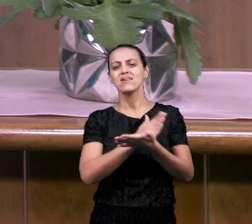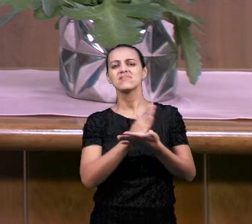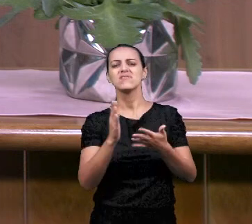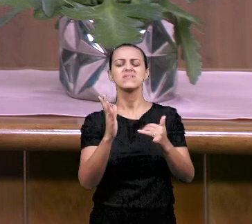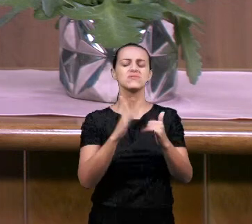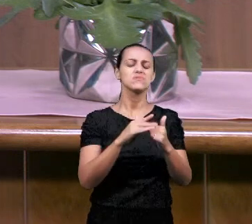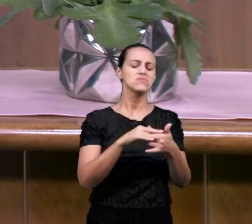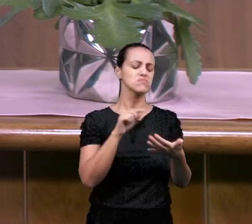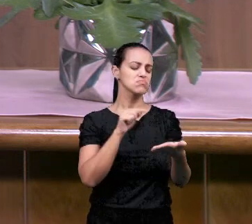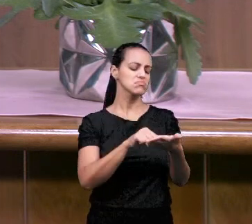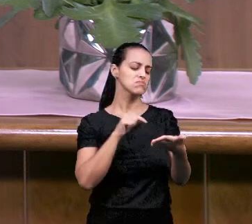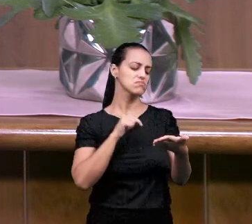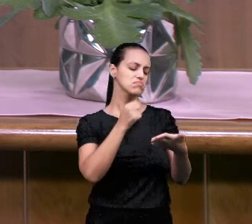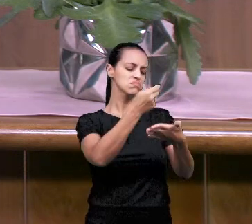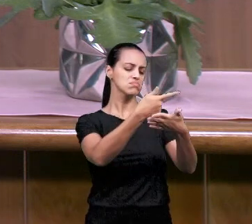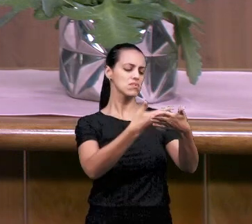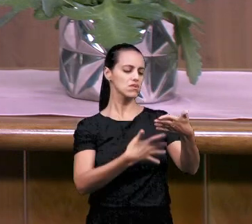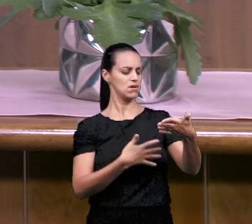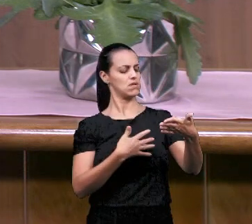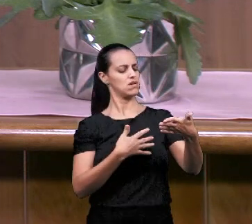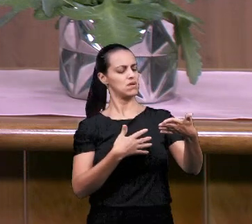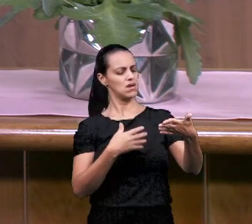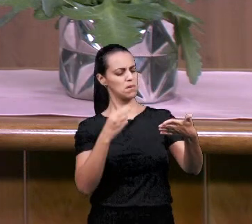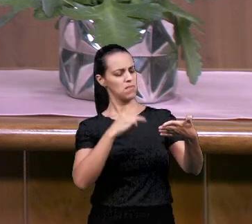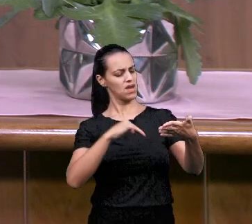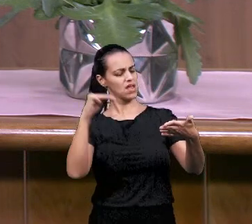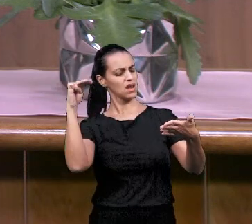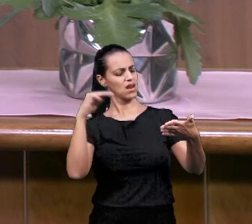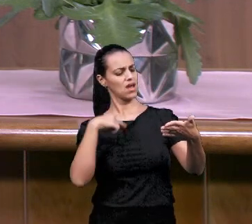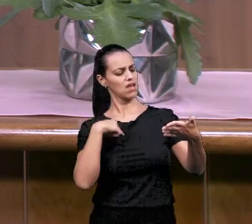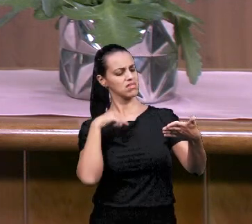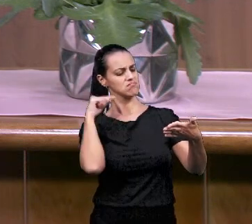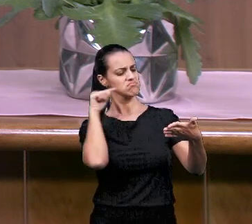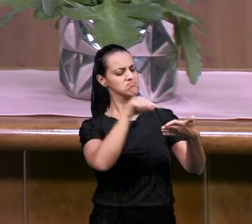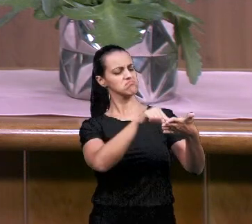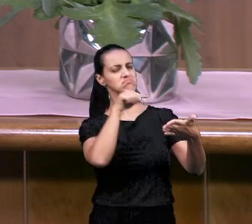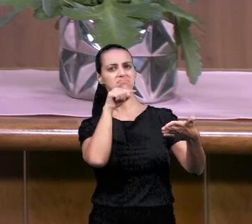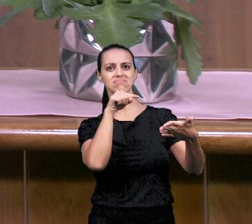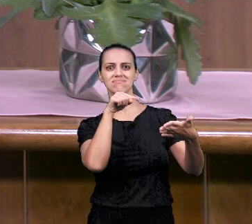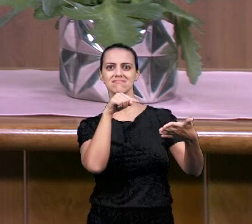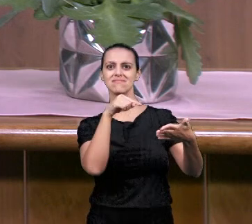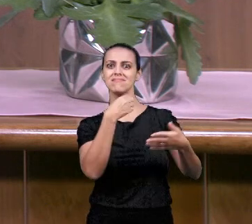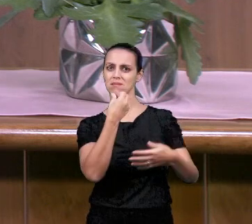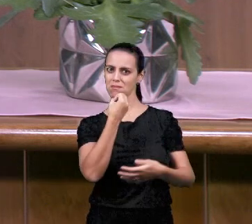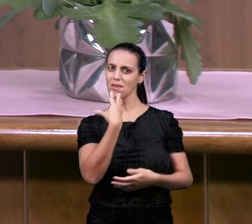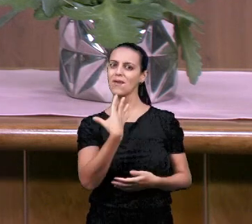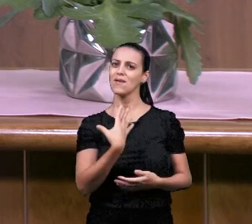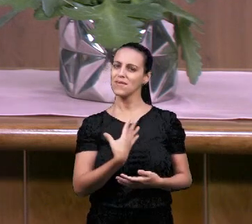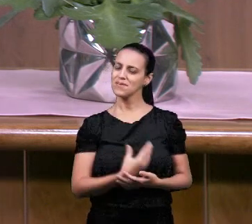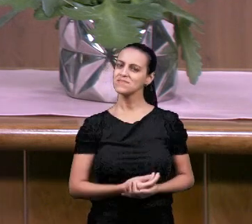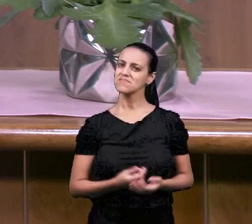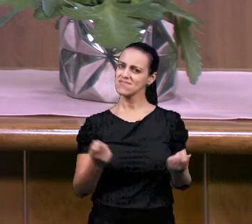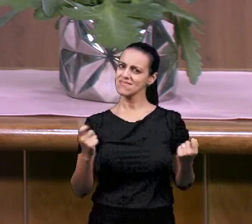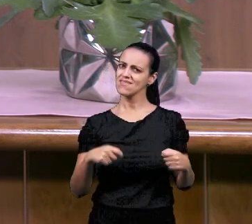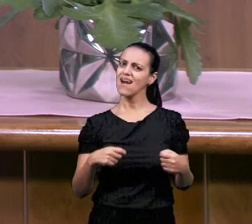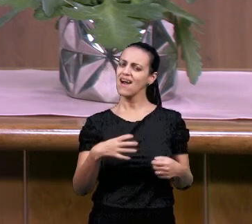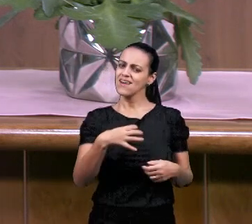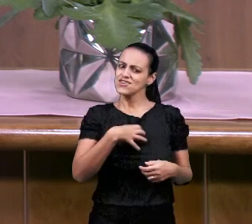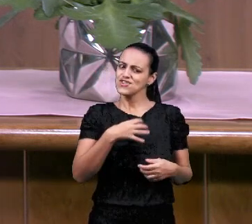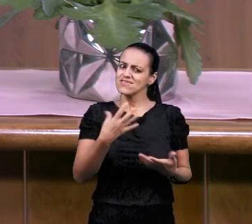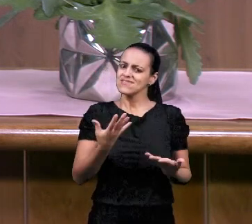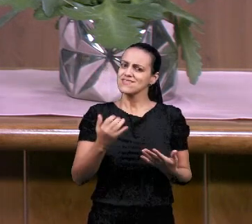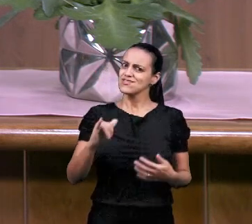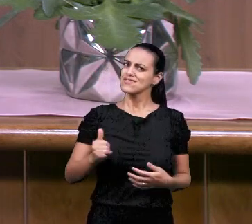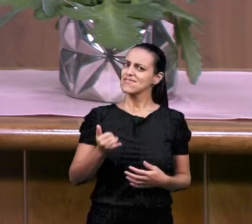entendu parler de l'Église chrétienne Maranatha vont accéder et assister est très important. Donc ça, c'est une manière d'évangéliser. Des fois,